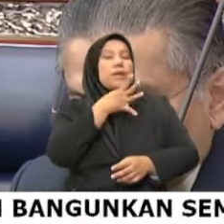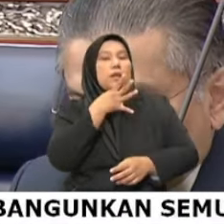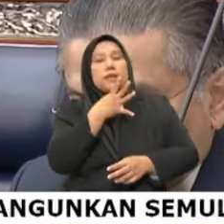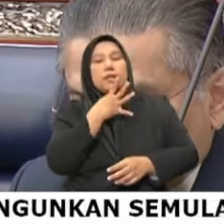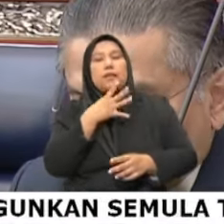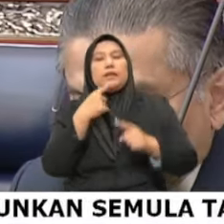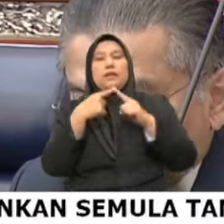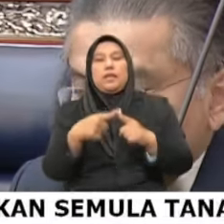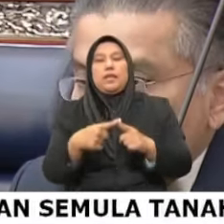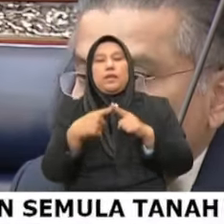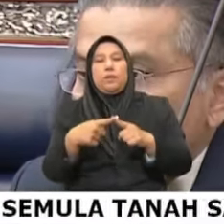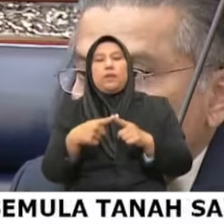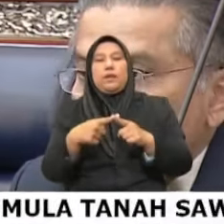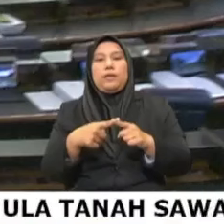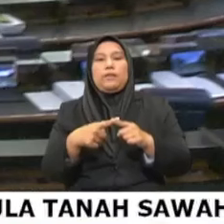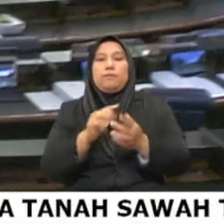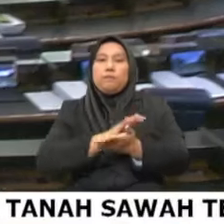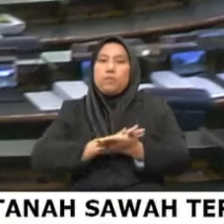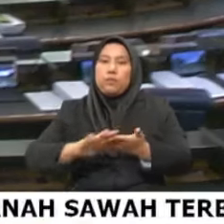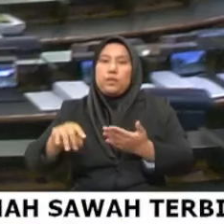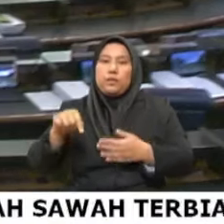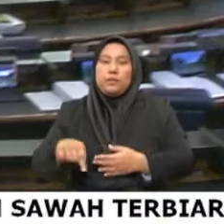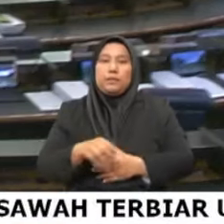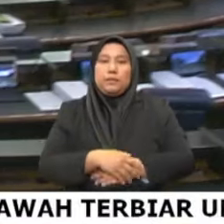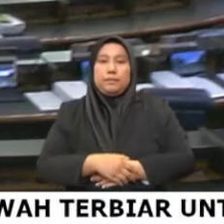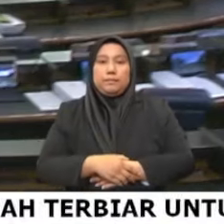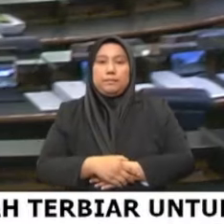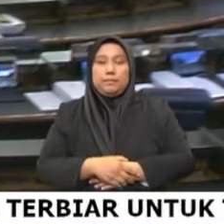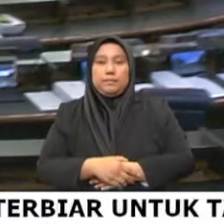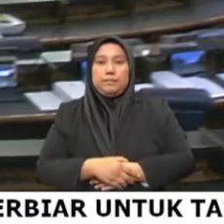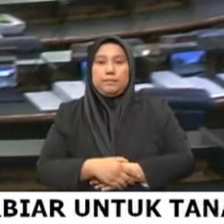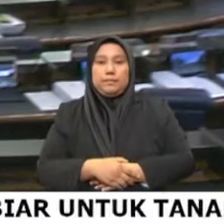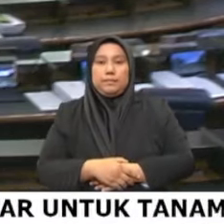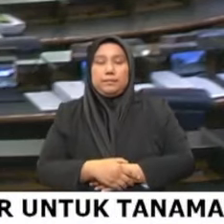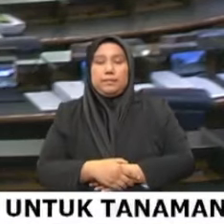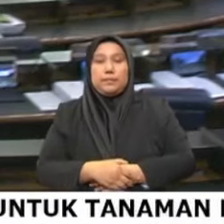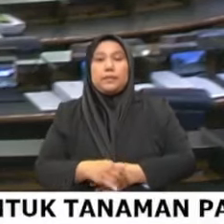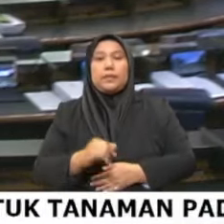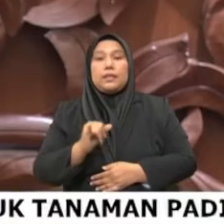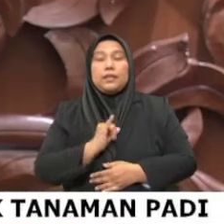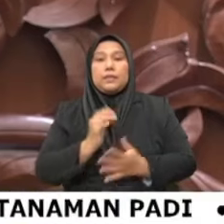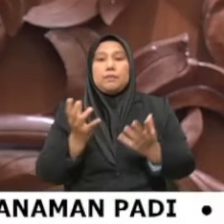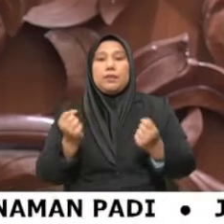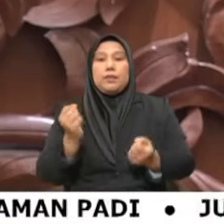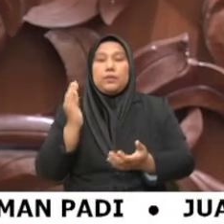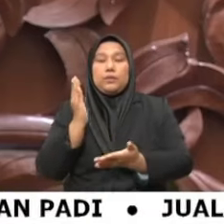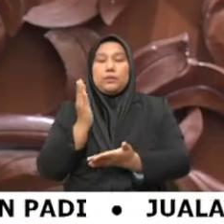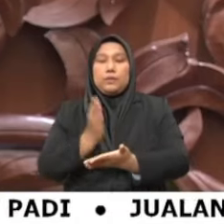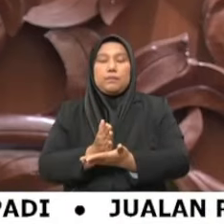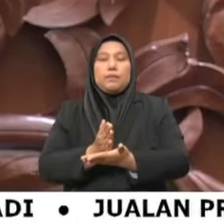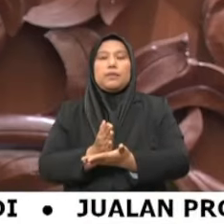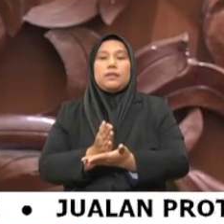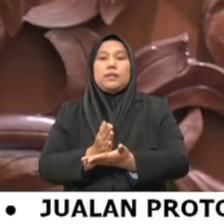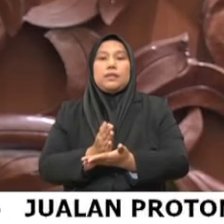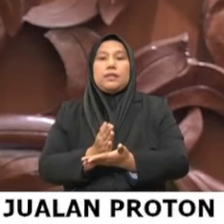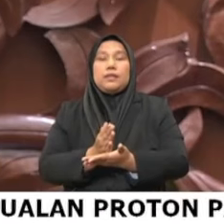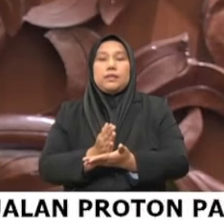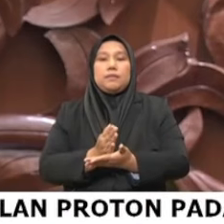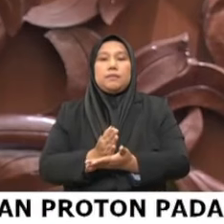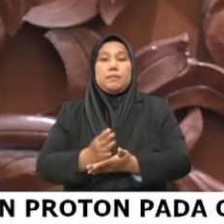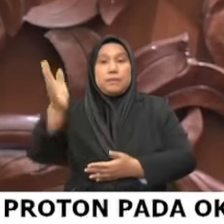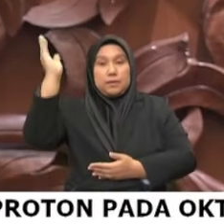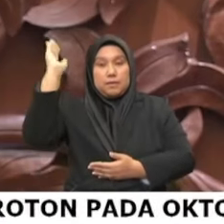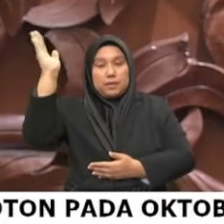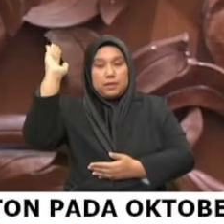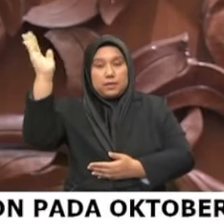Sri Speaker. Baik, Kota Melaka, saya nak tamatkan perbahasan berkenaan ini sebab kita telah buat keputusan bahawa